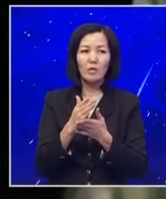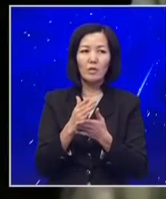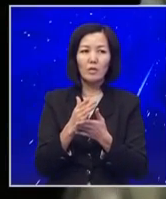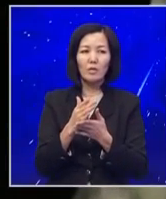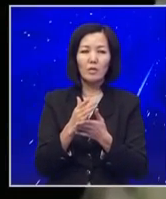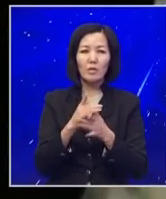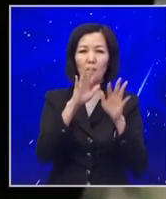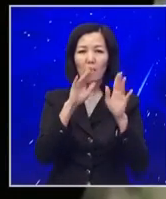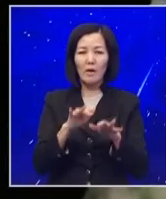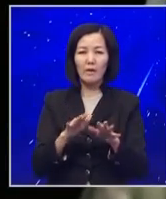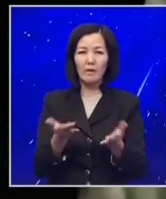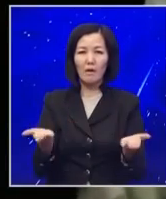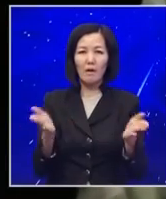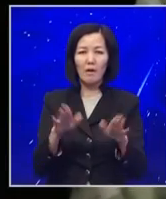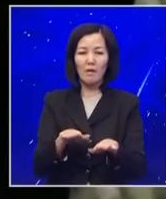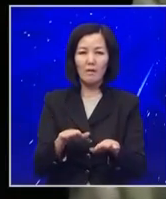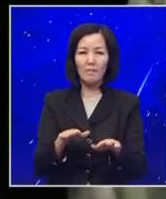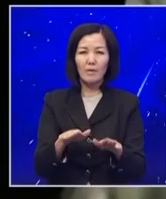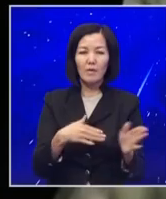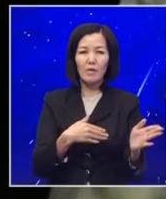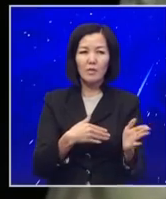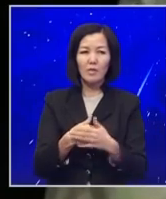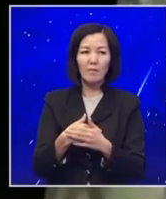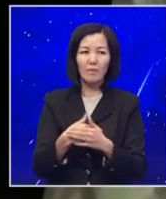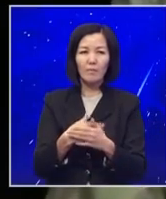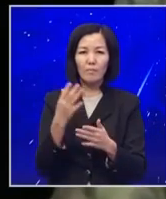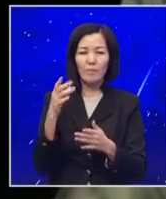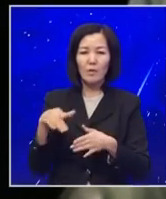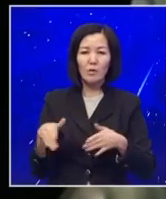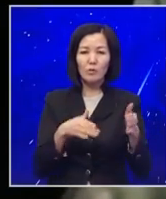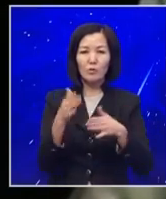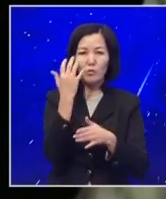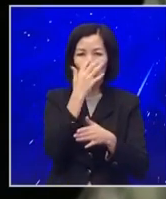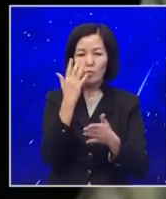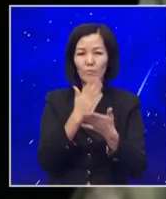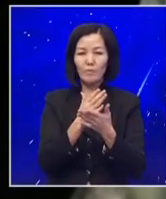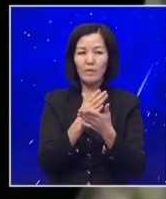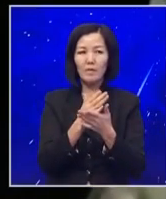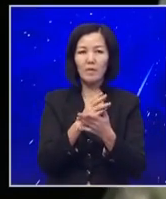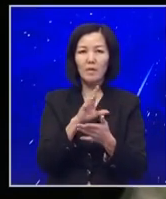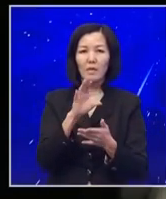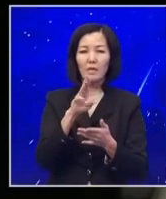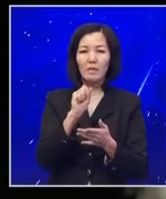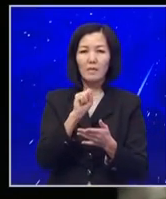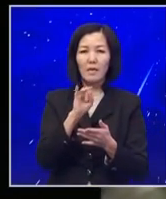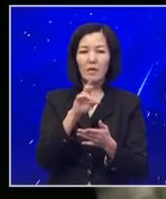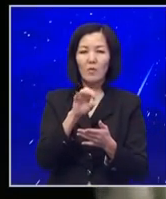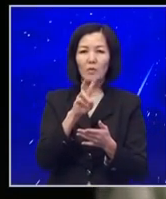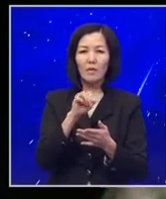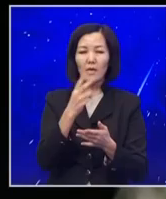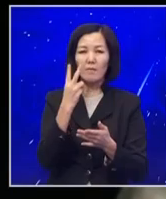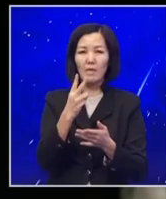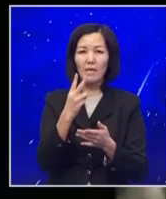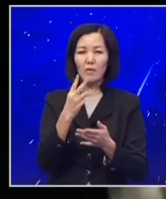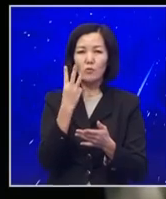қар құрсауында қалып, сол қар құрсауындан Камри, 10 маркалы 2